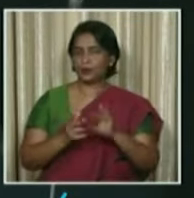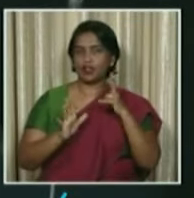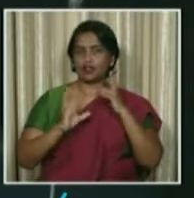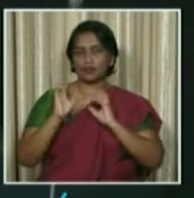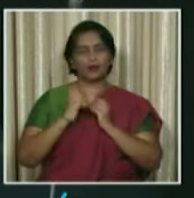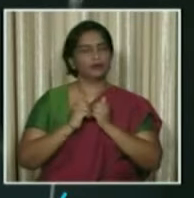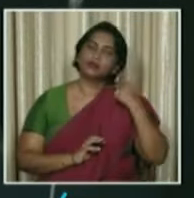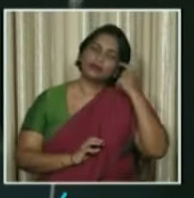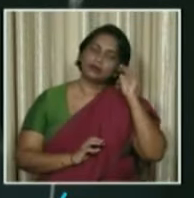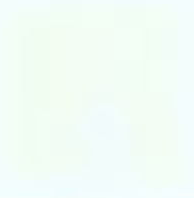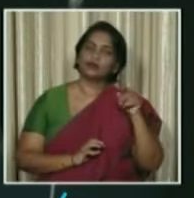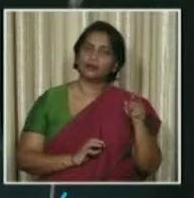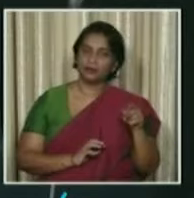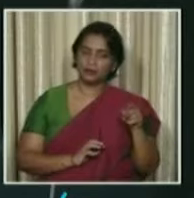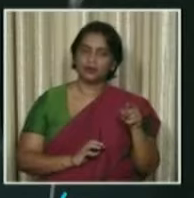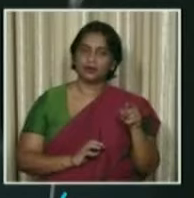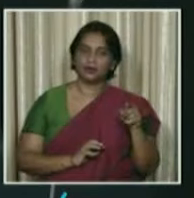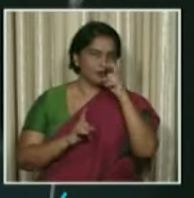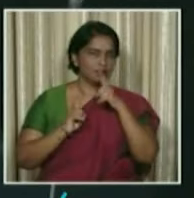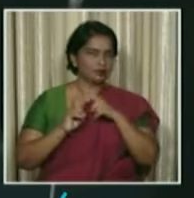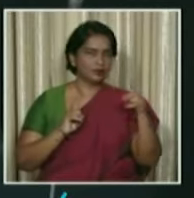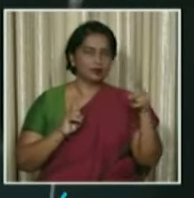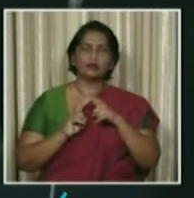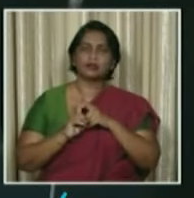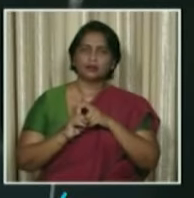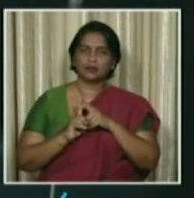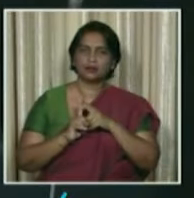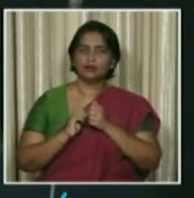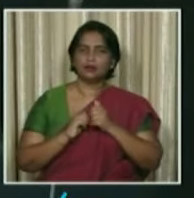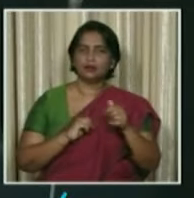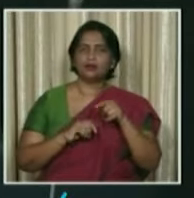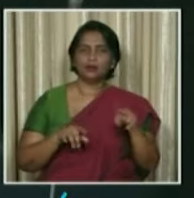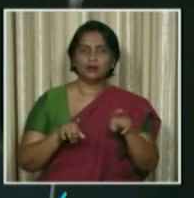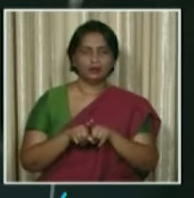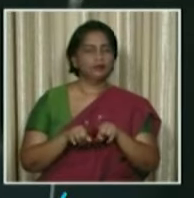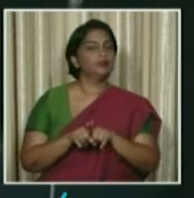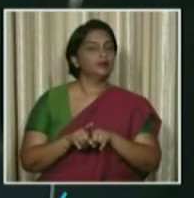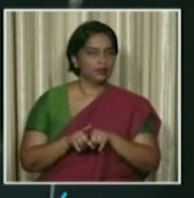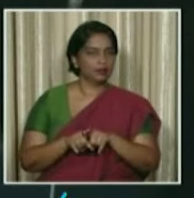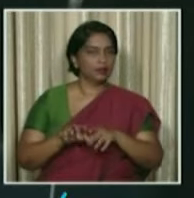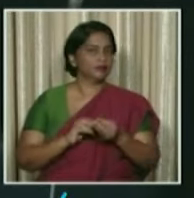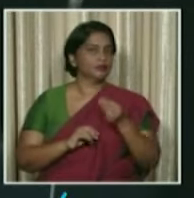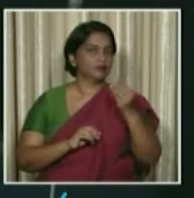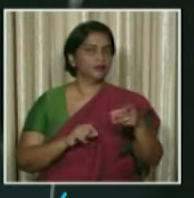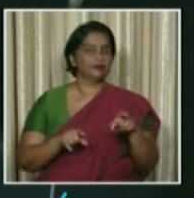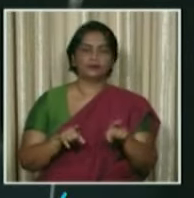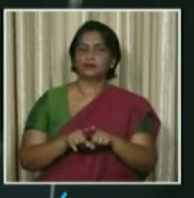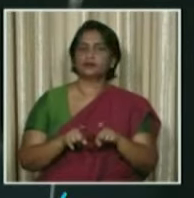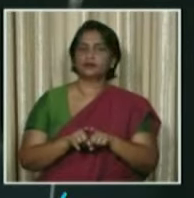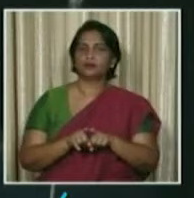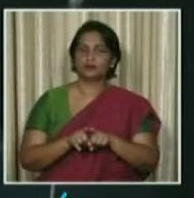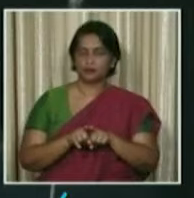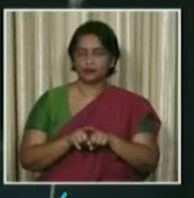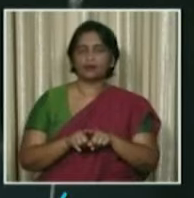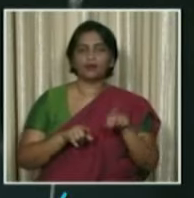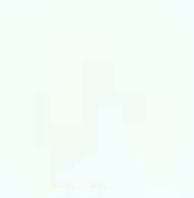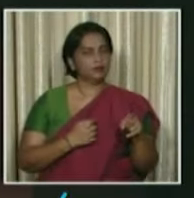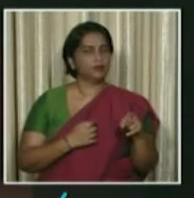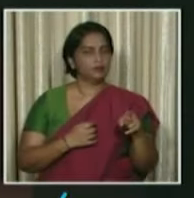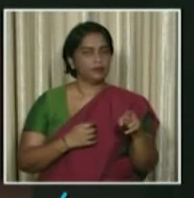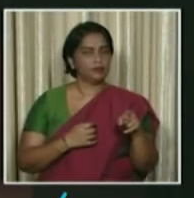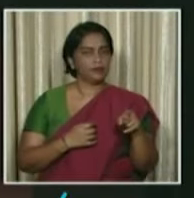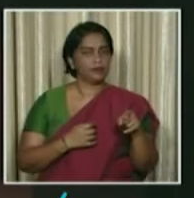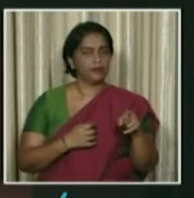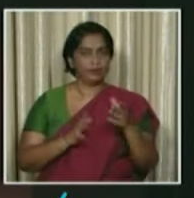කටයුත්තක් කළා තින්නේ. තව මාසයක් තුලදී සාමාන්‍ය ගමන් බලපත්‍ර ප්‍රමාණවත්වාකරෙන් ලබා දීමට දැනට ඒ සමාගමට දැනුම් දීලා